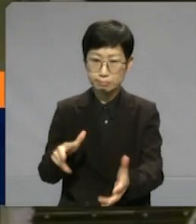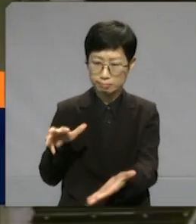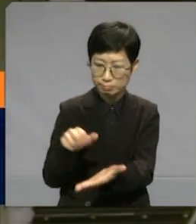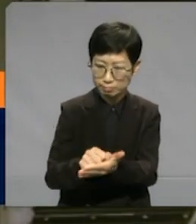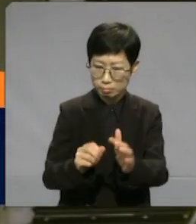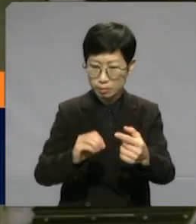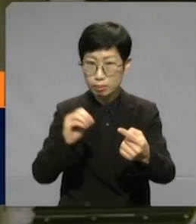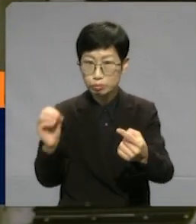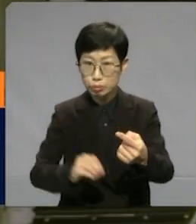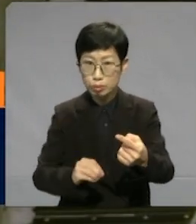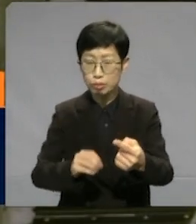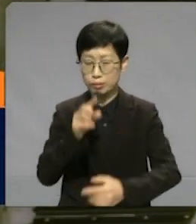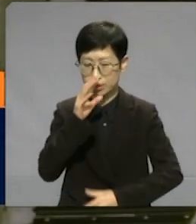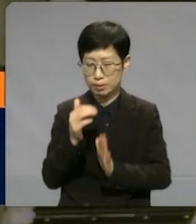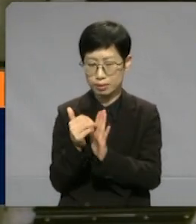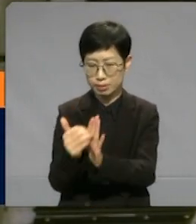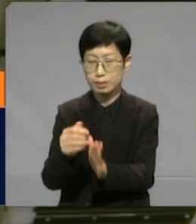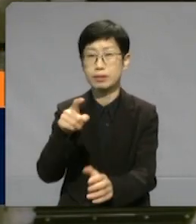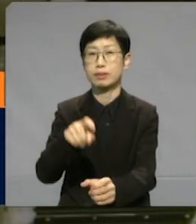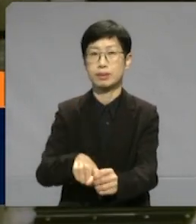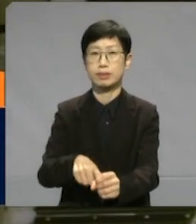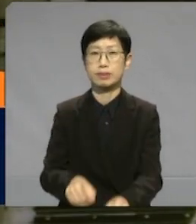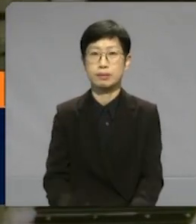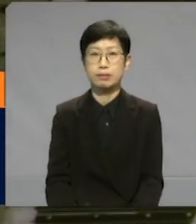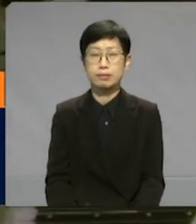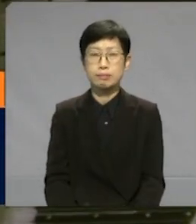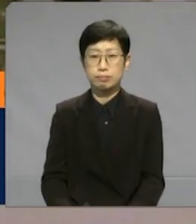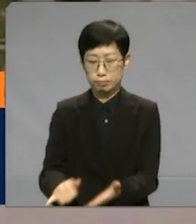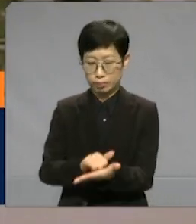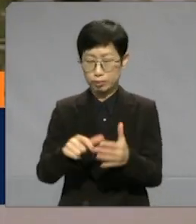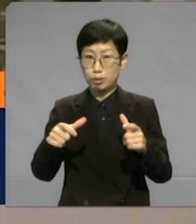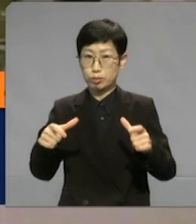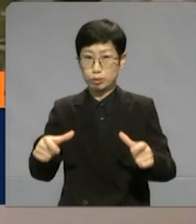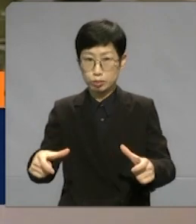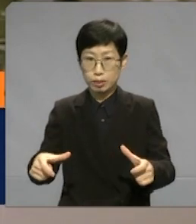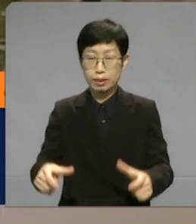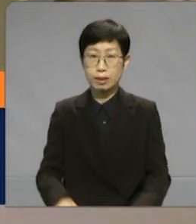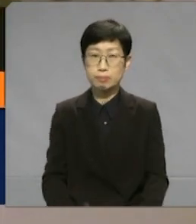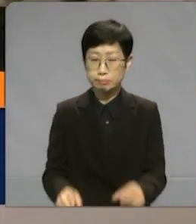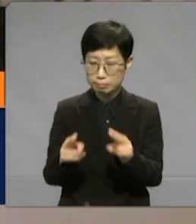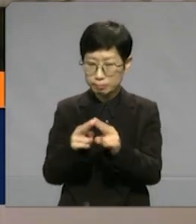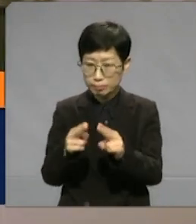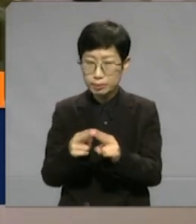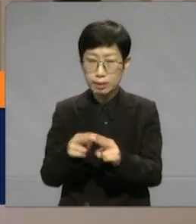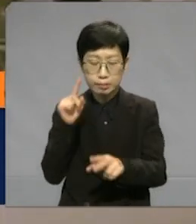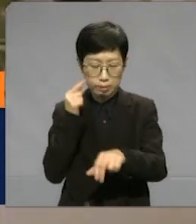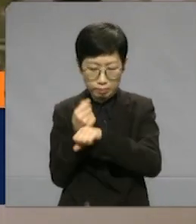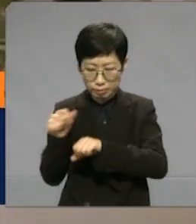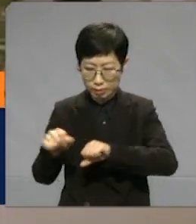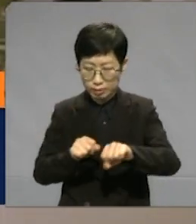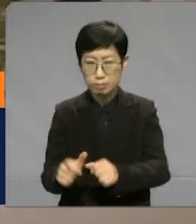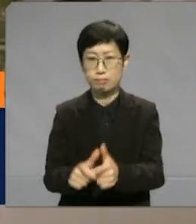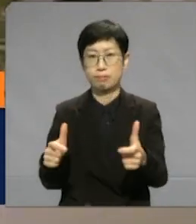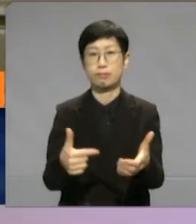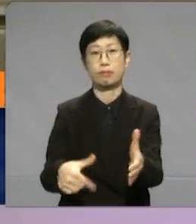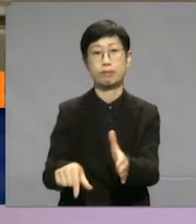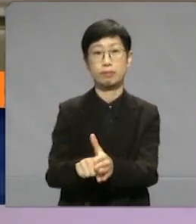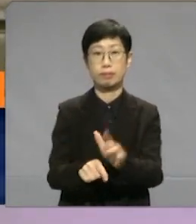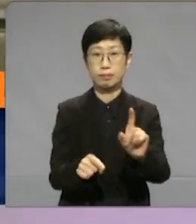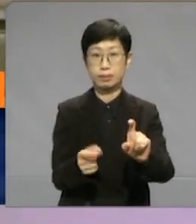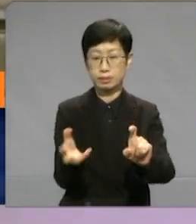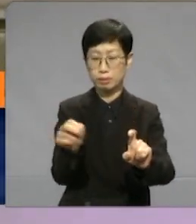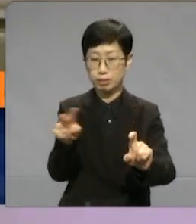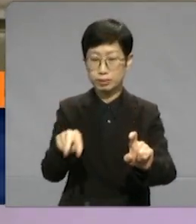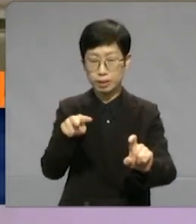하는데 손 놓고 볼 수만은 없다는 겁니다. 뉴욕주가 주도 올버니의 반도체 연구활동 확대를 위해 10억